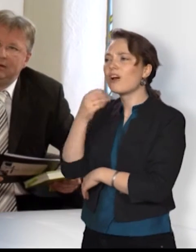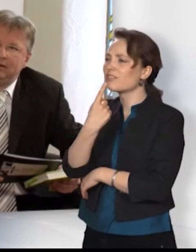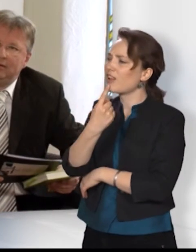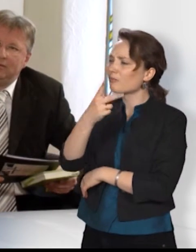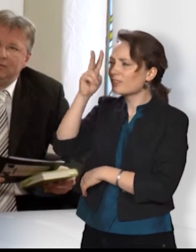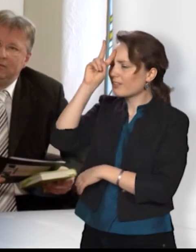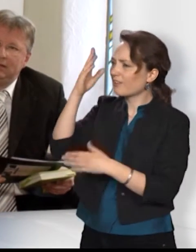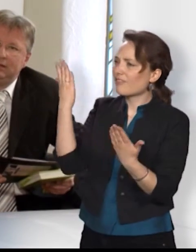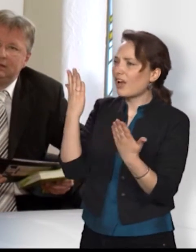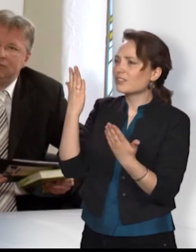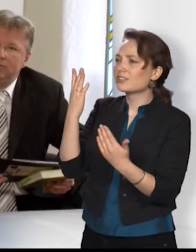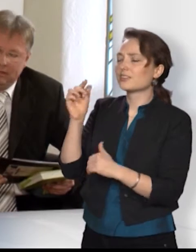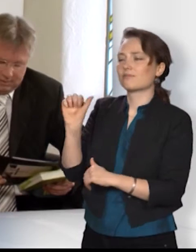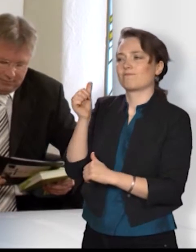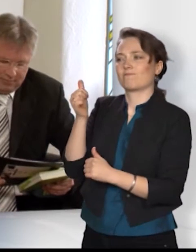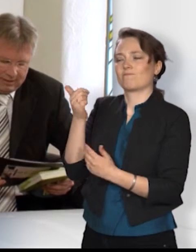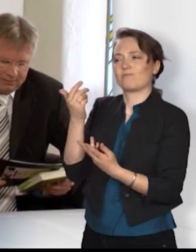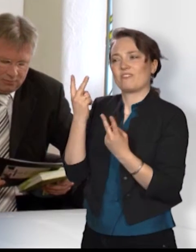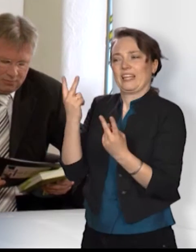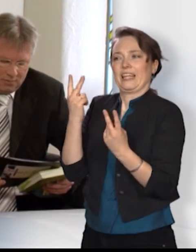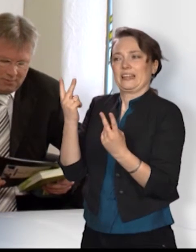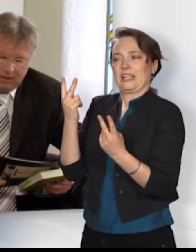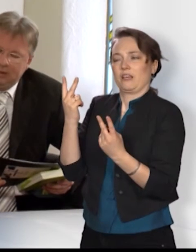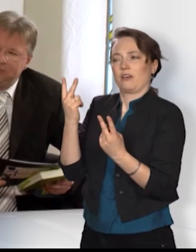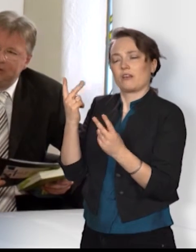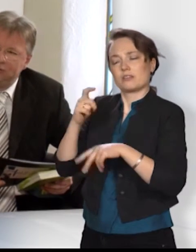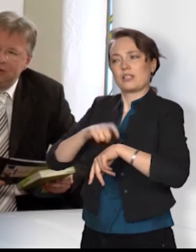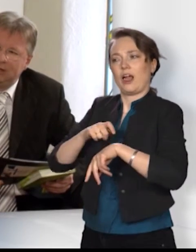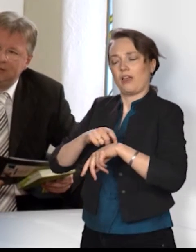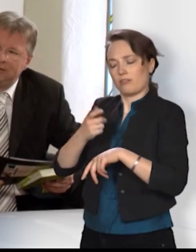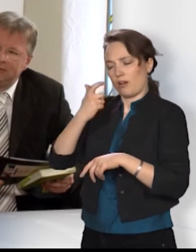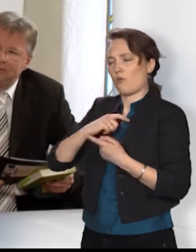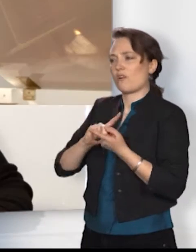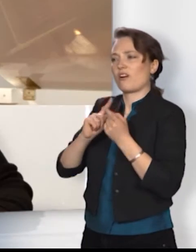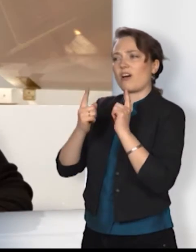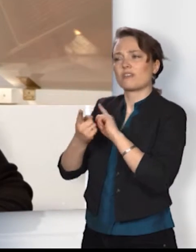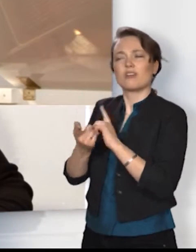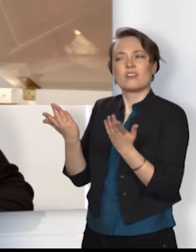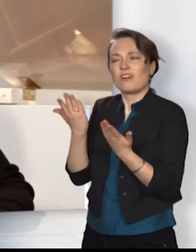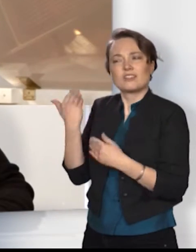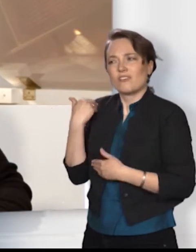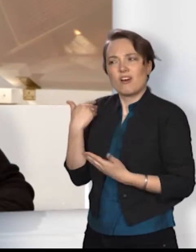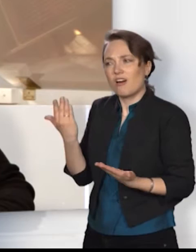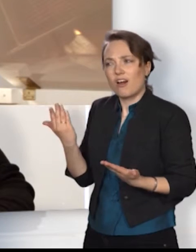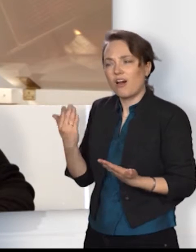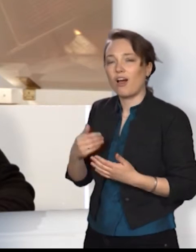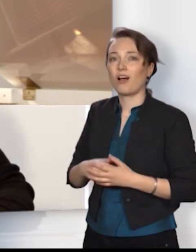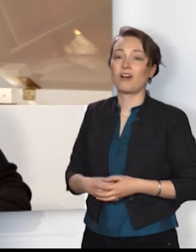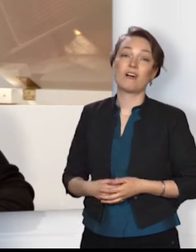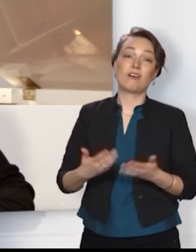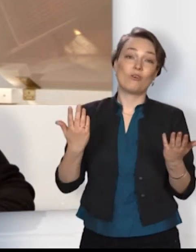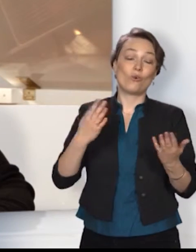die wichtigsten Momente der Verwandlung bei Ihnen persönlich? Das waren